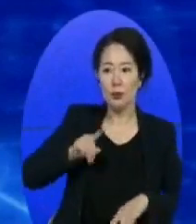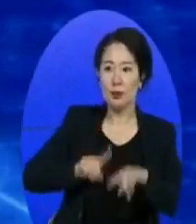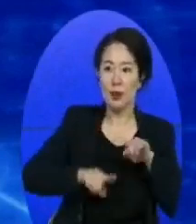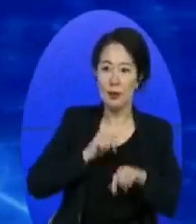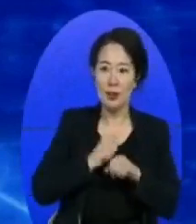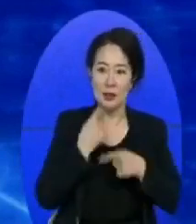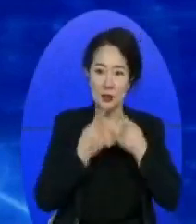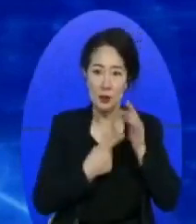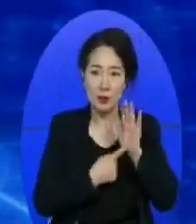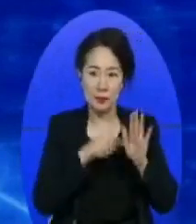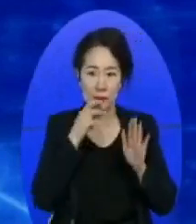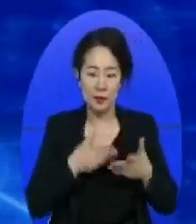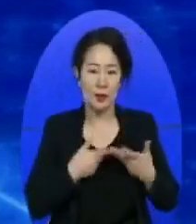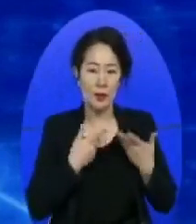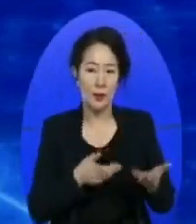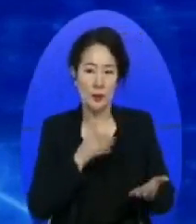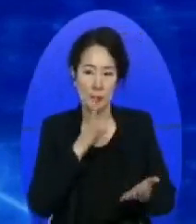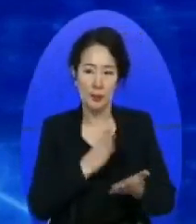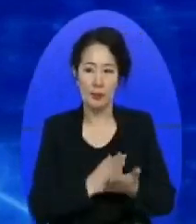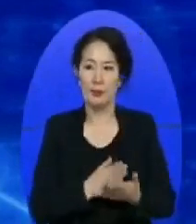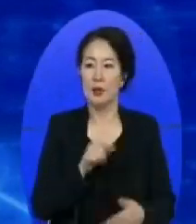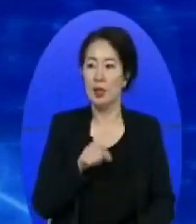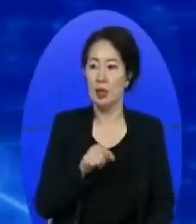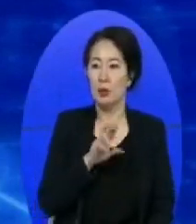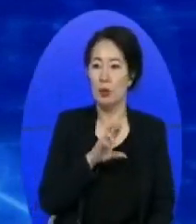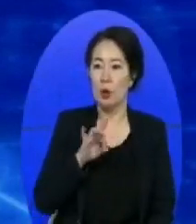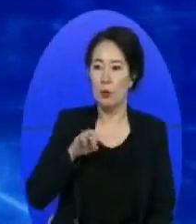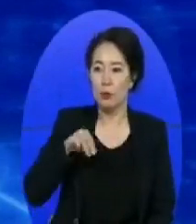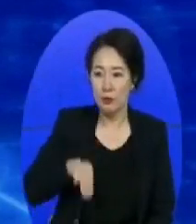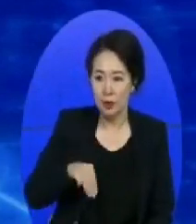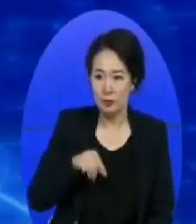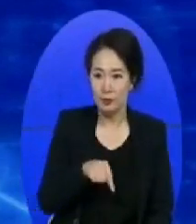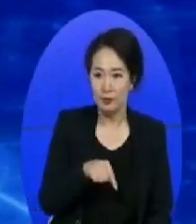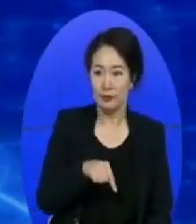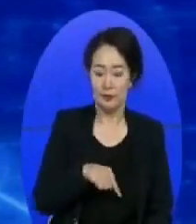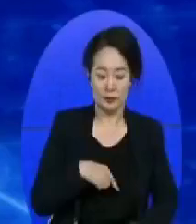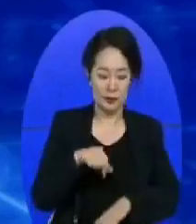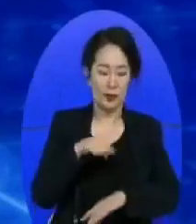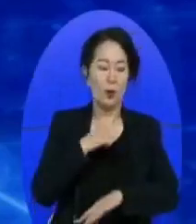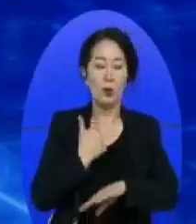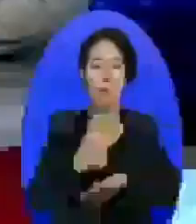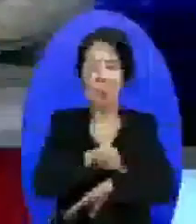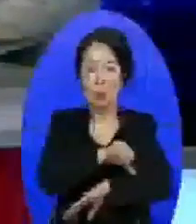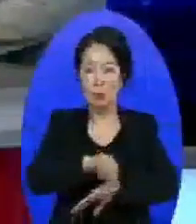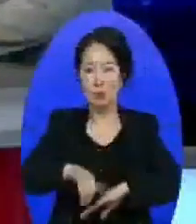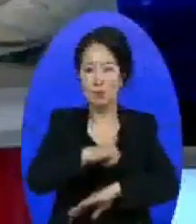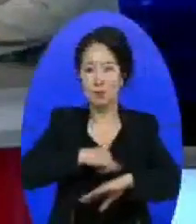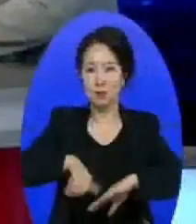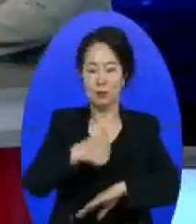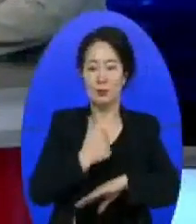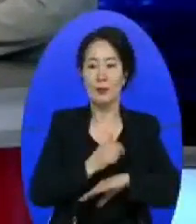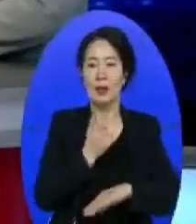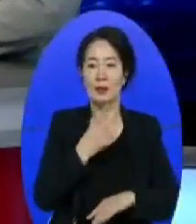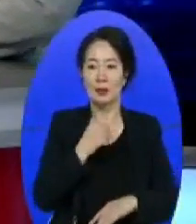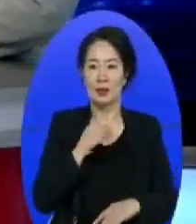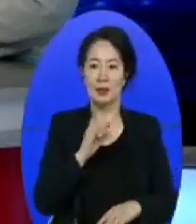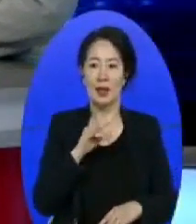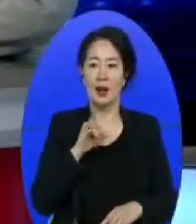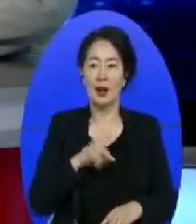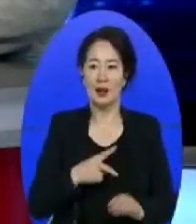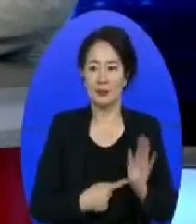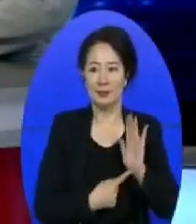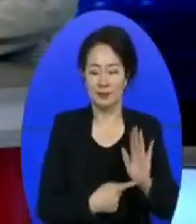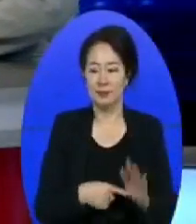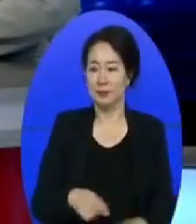талаар мэдээлэл өгөхөөр зочны урьсан. Буян тухай бомбцох хэлийн мэрэгшлийн хяналтын улсын ахлах байцаагч жаргал студид ирсэн. Орой минь төргий. Орой